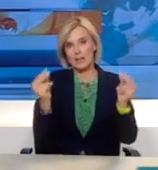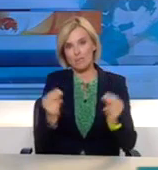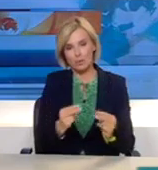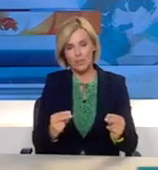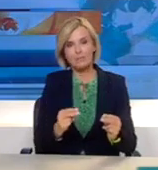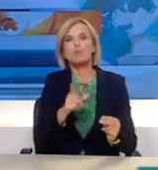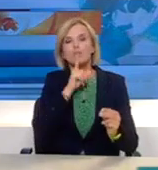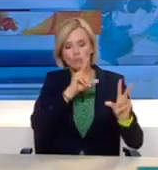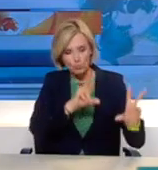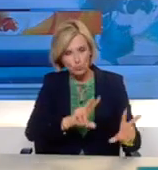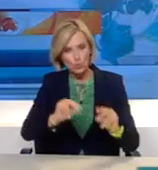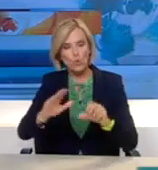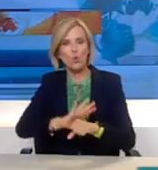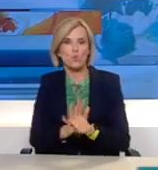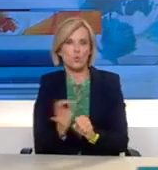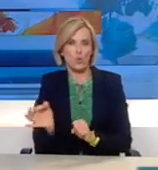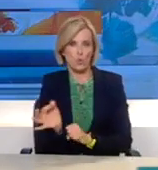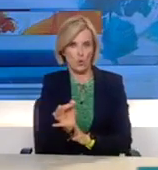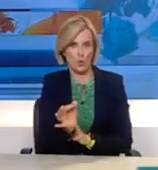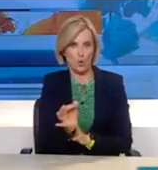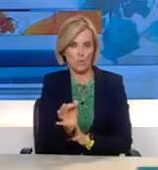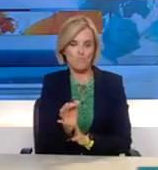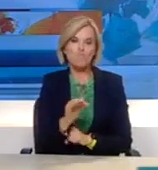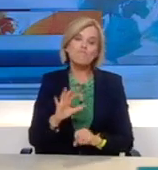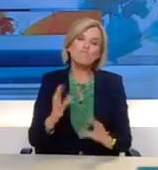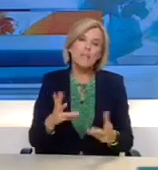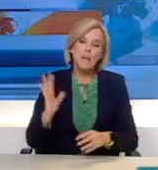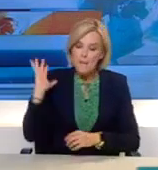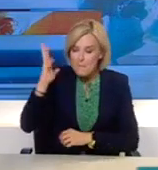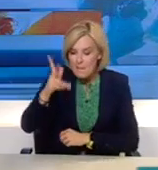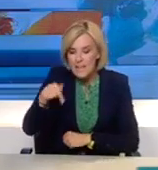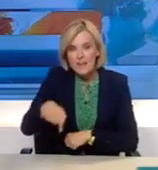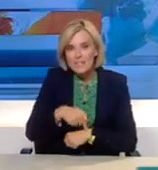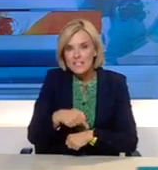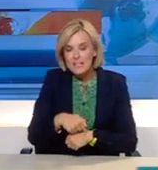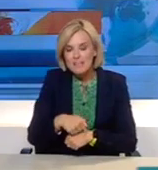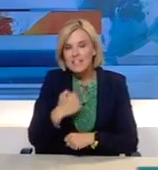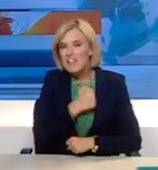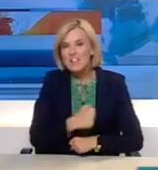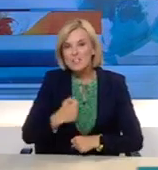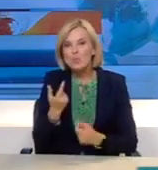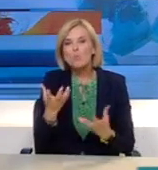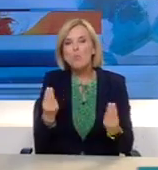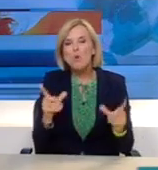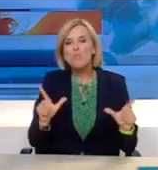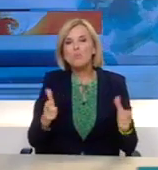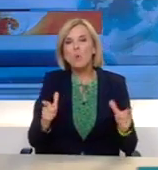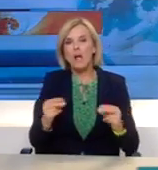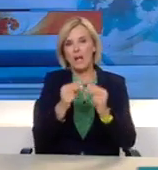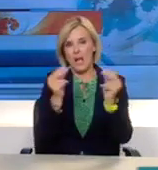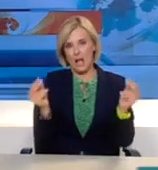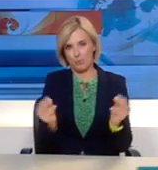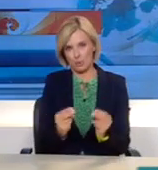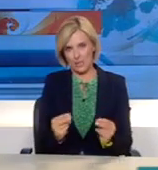νέου ιού. Η τακτική αυτή δεν έχει αποδώσει παρά φτωχά μέχρι στιγμής αποτελέσματα. Μια άλλη πιο